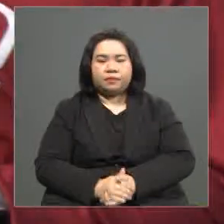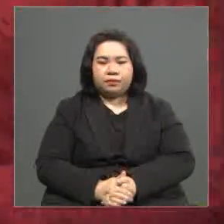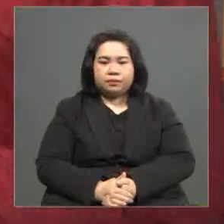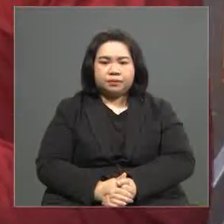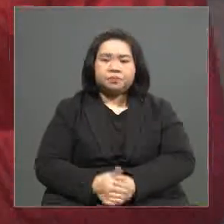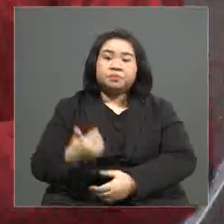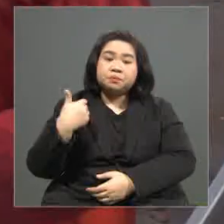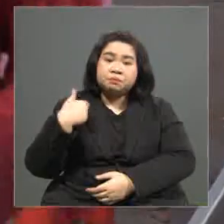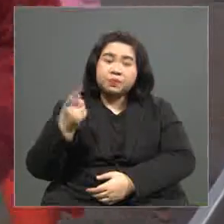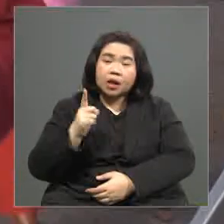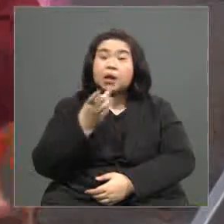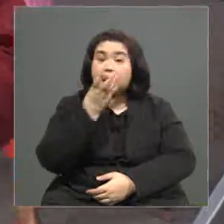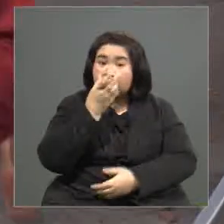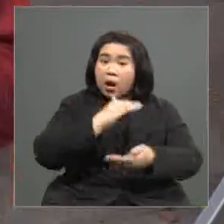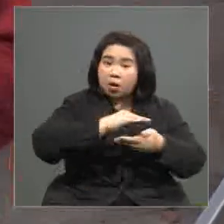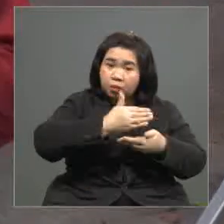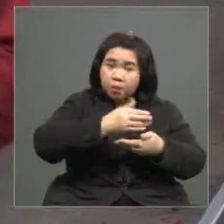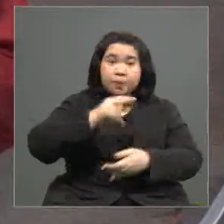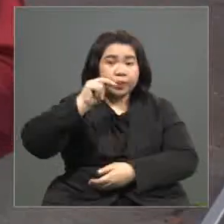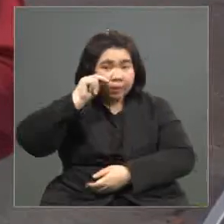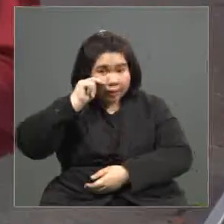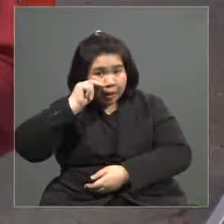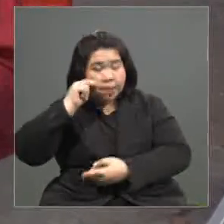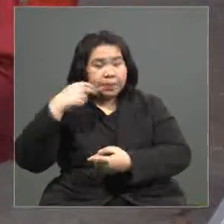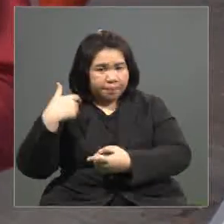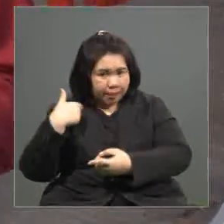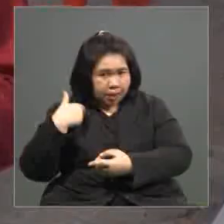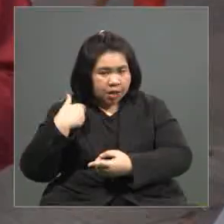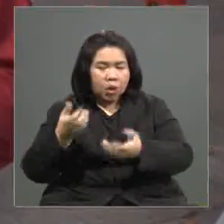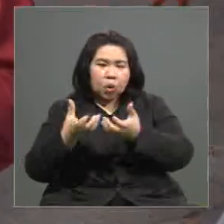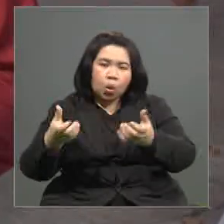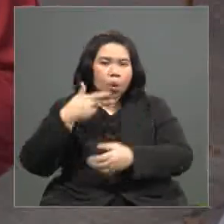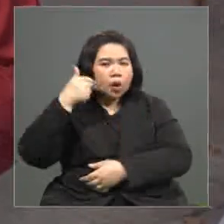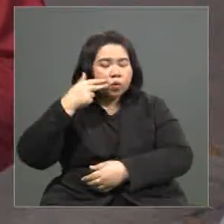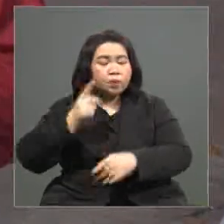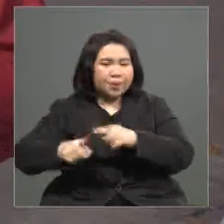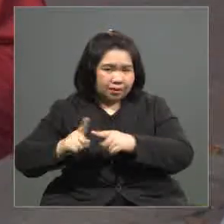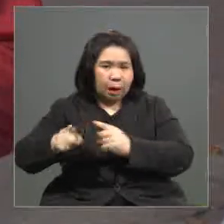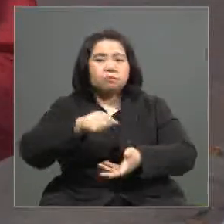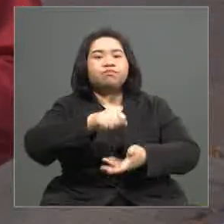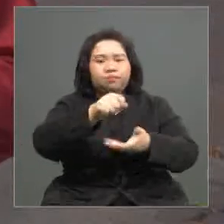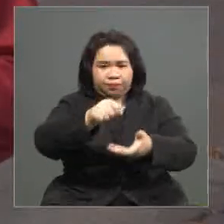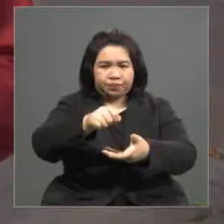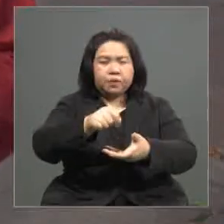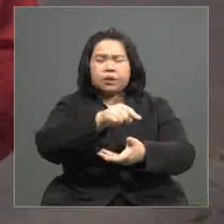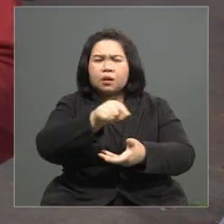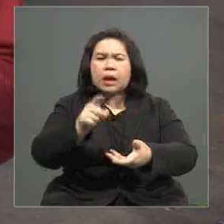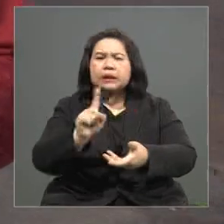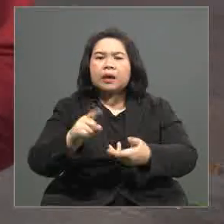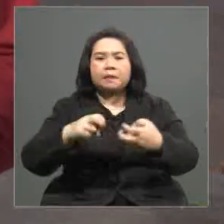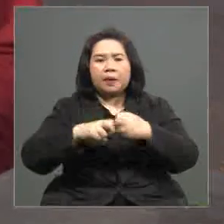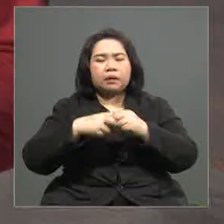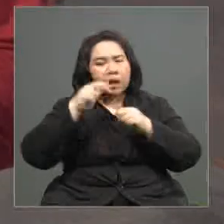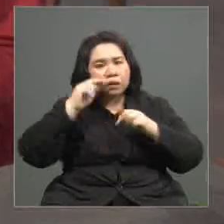ะมีข้าวมีน้ำมีของทานเล่นนะครับได้แจกจ่ายให้กับพี่น้องประชาชนที่ประสบอุทกภัยแล้